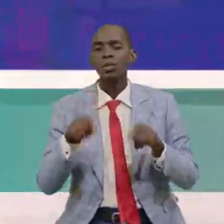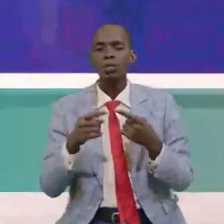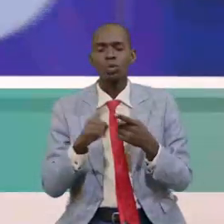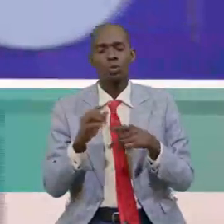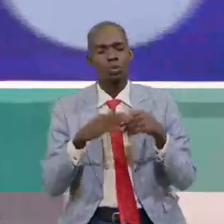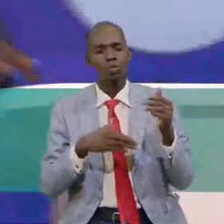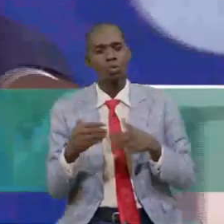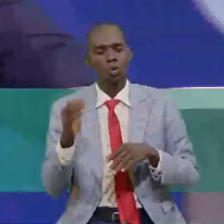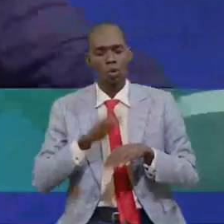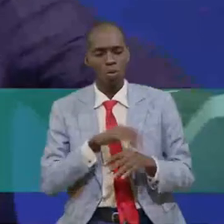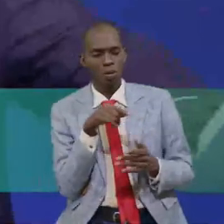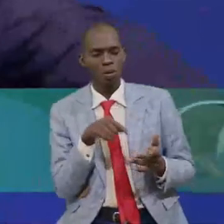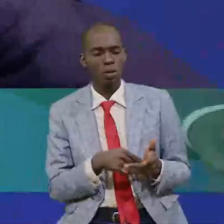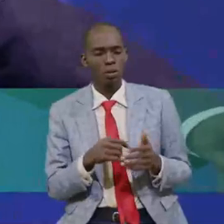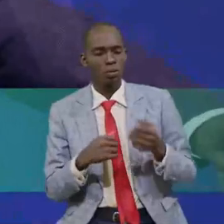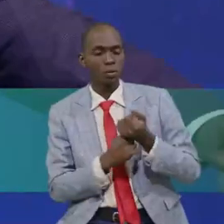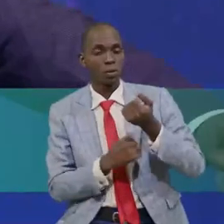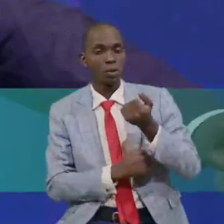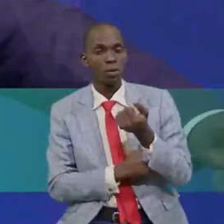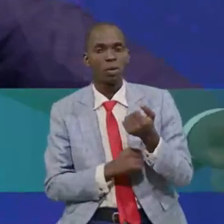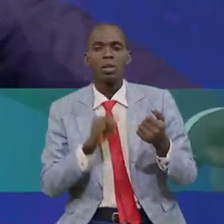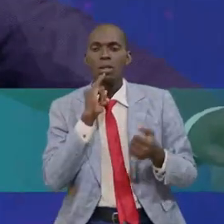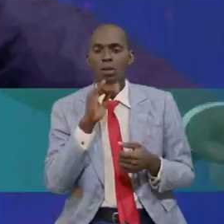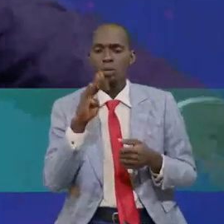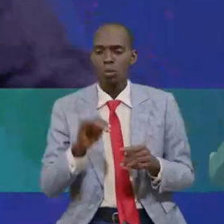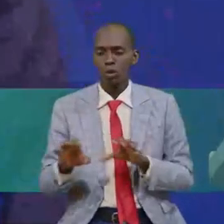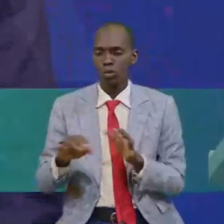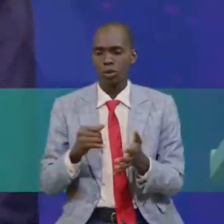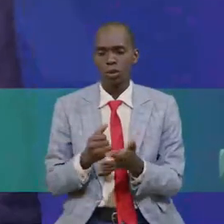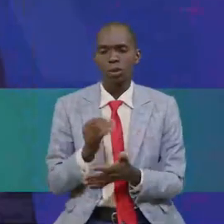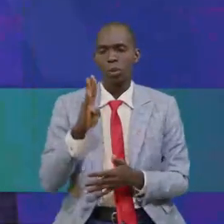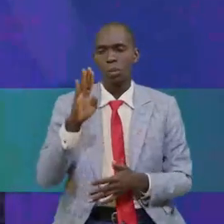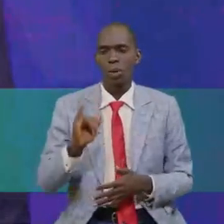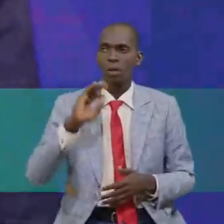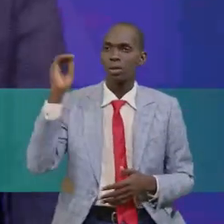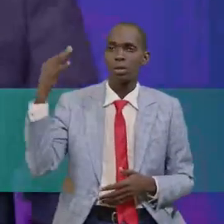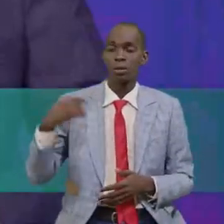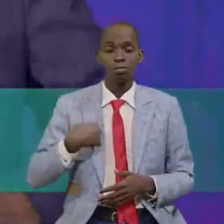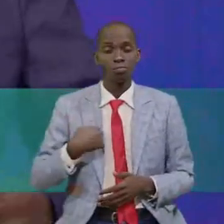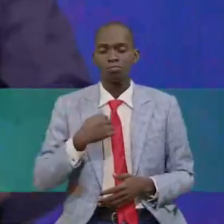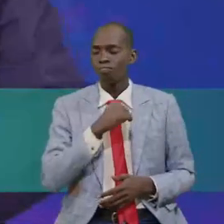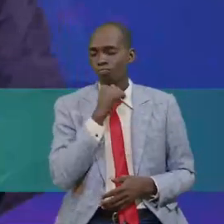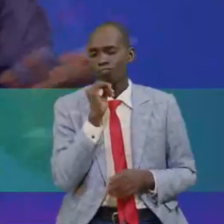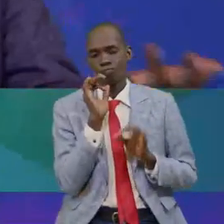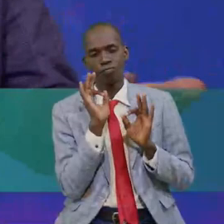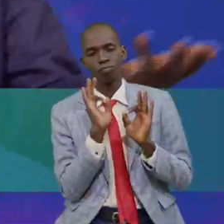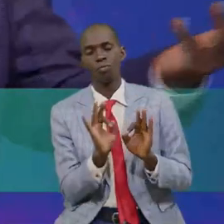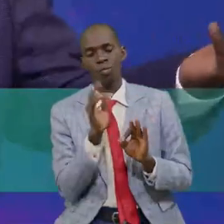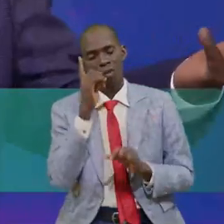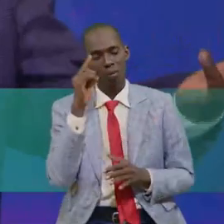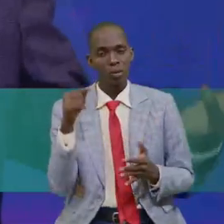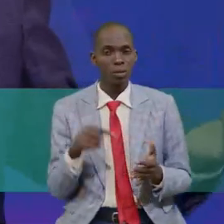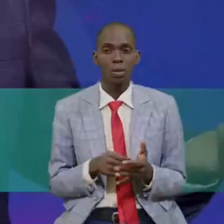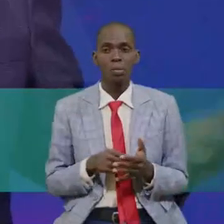cette fondation? Il le fait par la grâce. Je ne suis pas qualifié pour ceci. Ça, ce